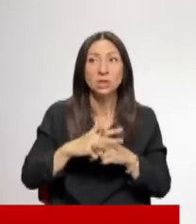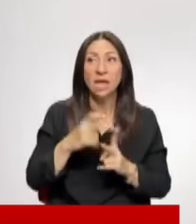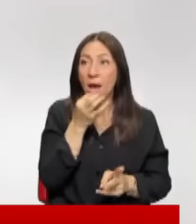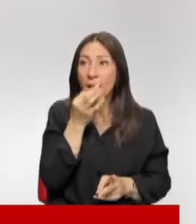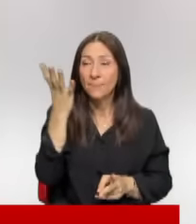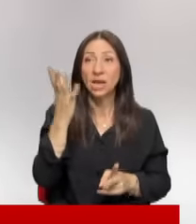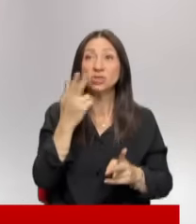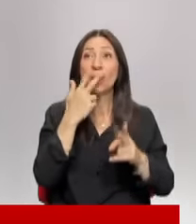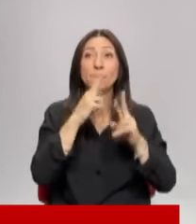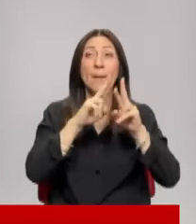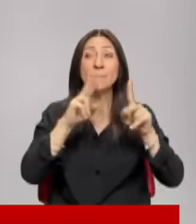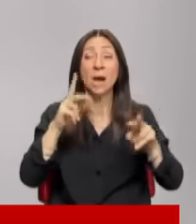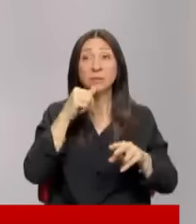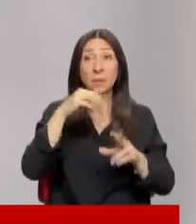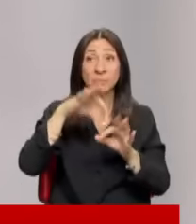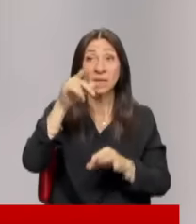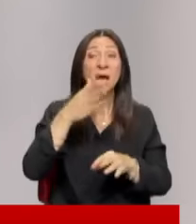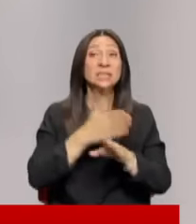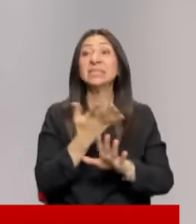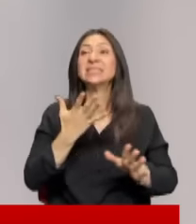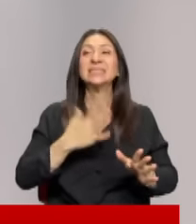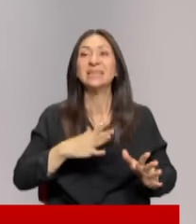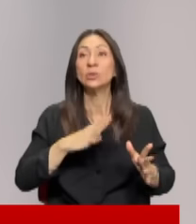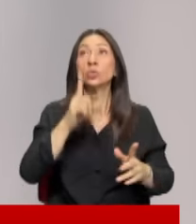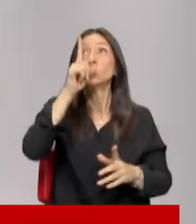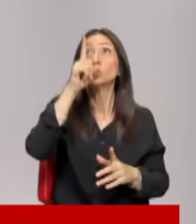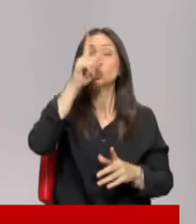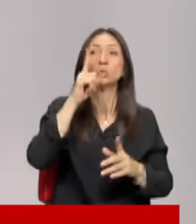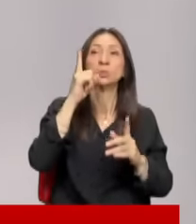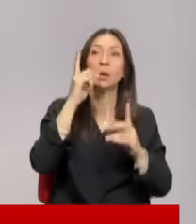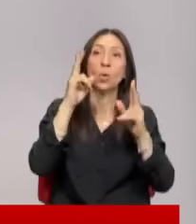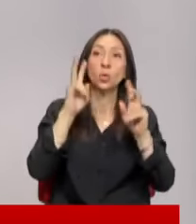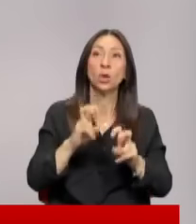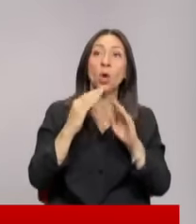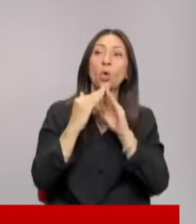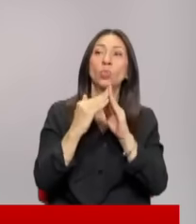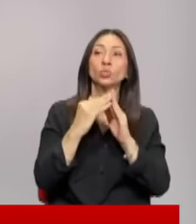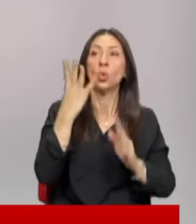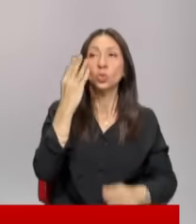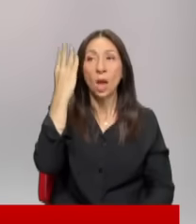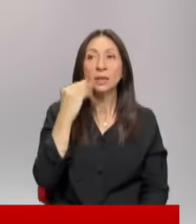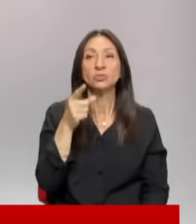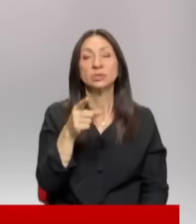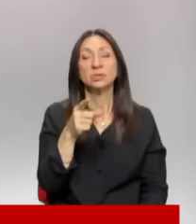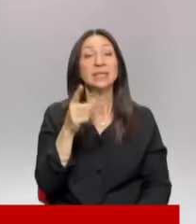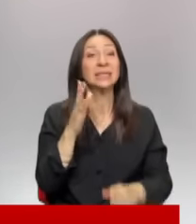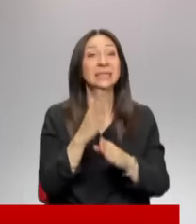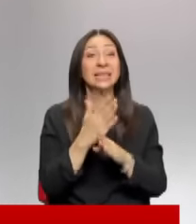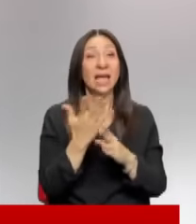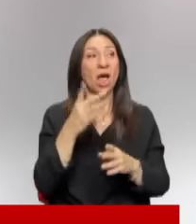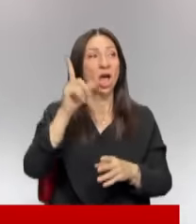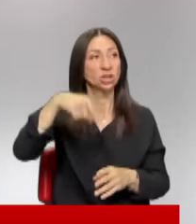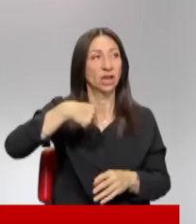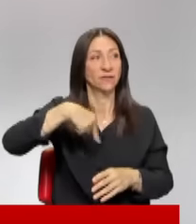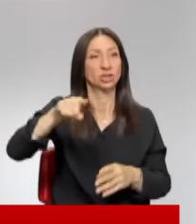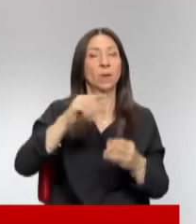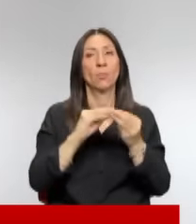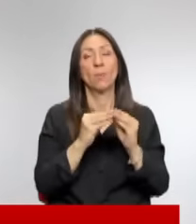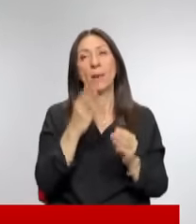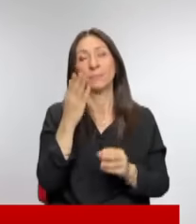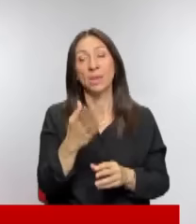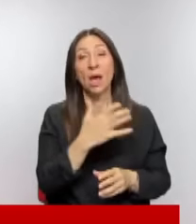aradı. Camları kıran saldırganın asıl hedefinin üst katlardan birinde oturan komşusu olduğu anlaşıldı. Sebebi de alacak verecek